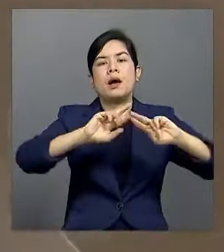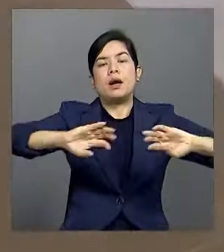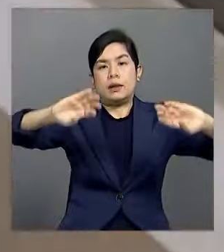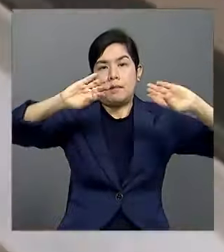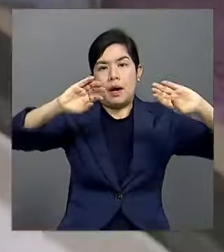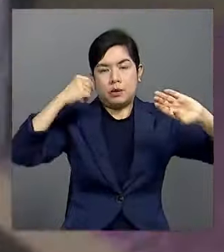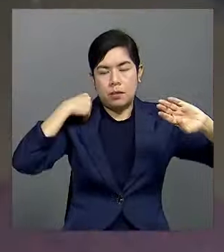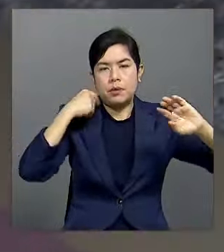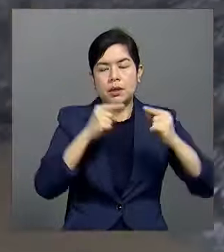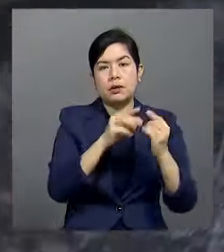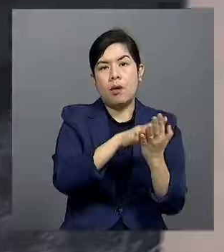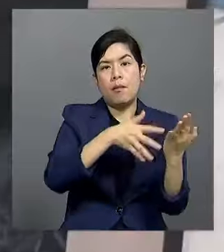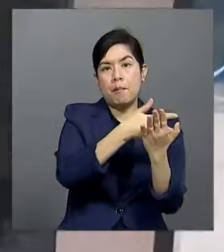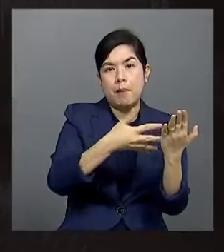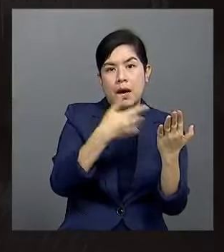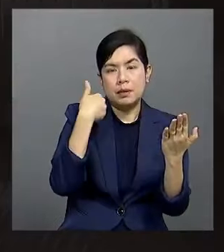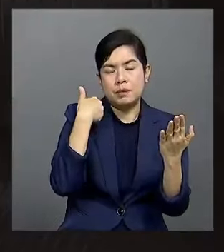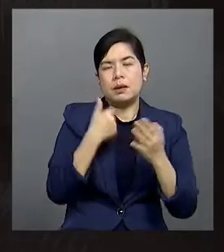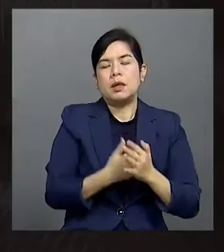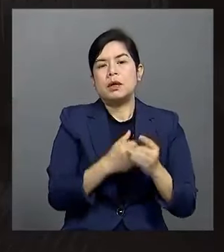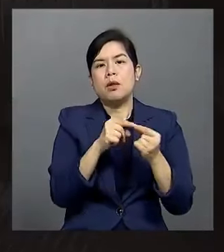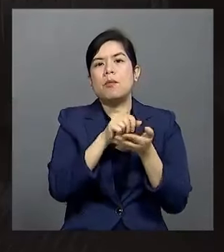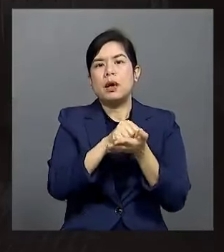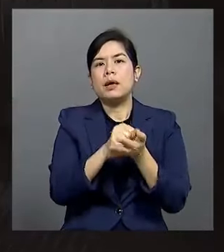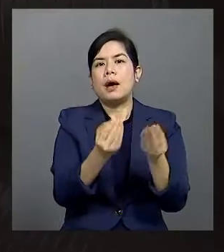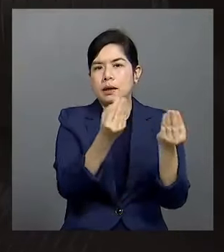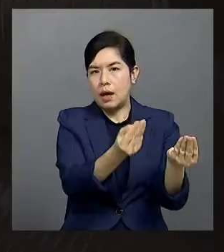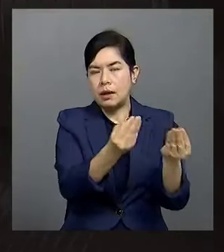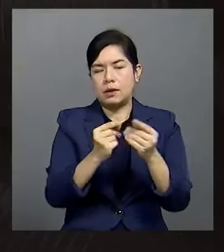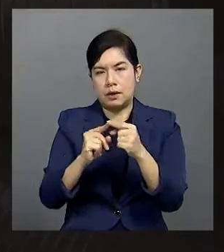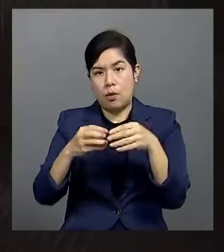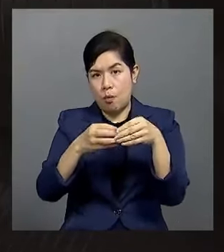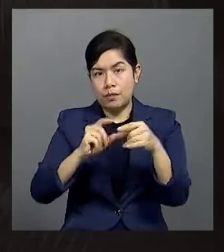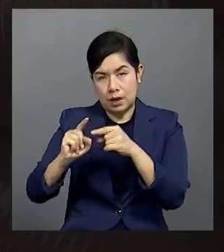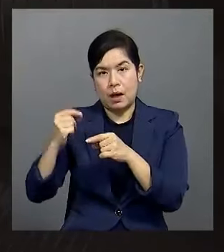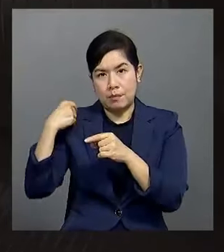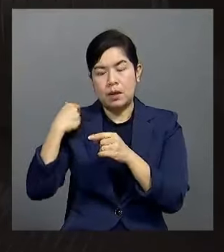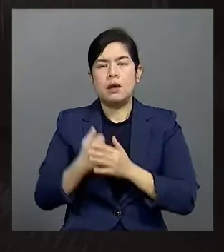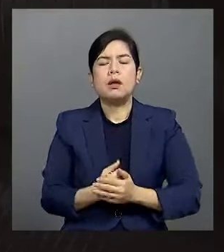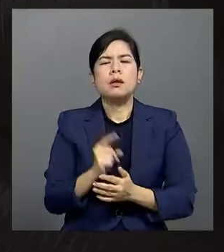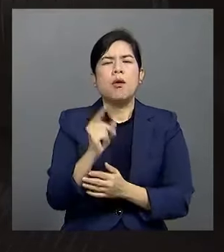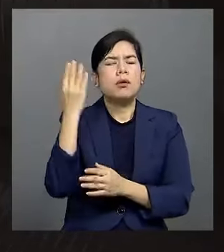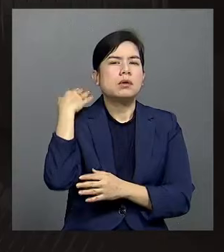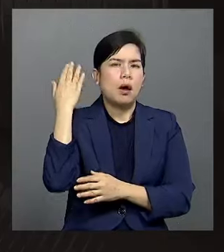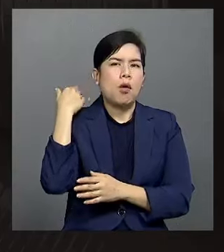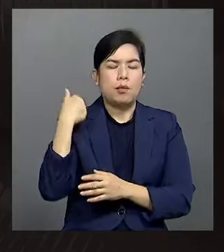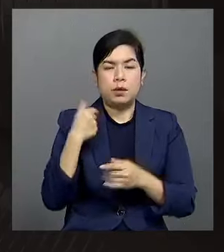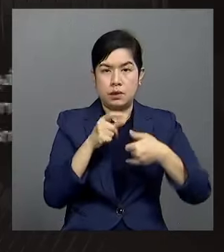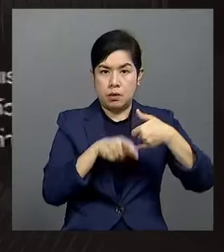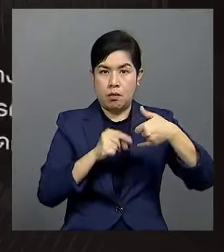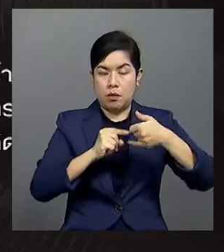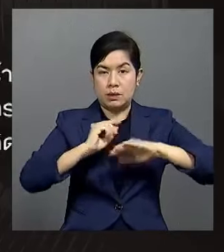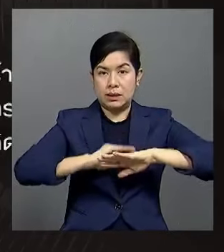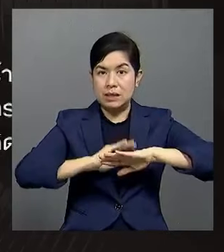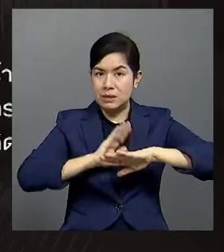อร์มออนไลน์ควบคู่กันไปด้วยทั้งนี้ในช่วงที่ผ่านมามีนักวิชาการและกลุ่มผู้บริโภ